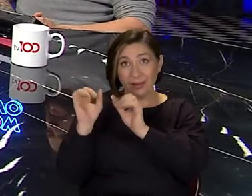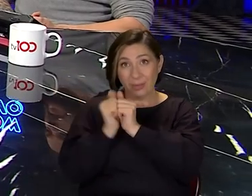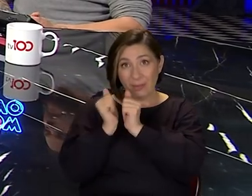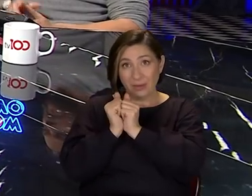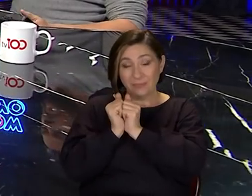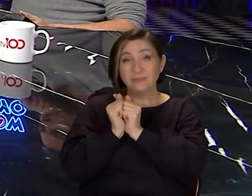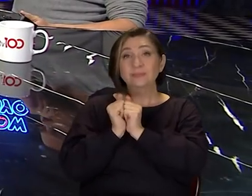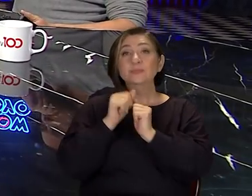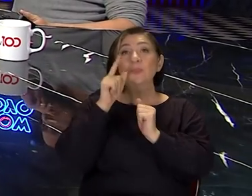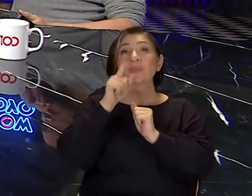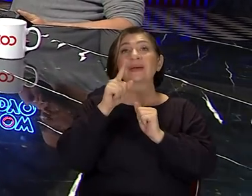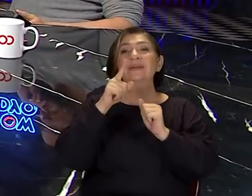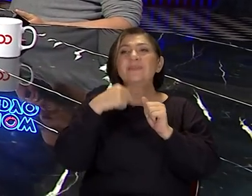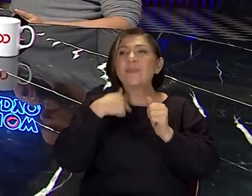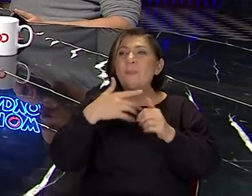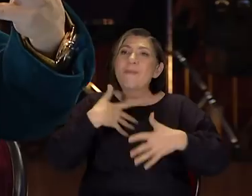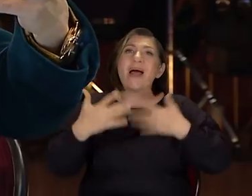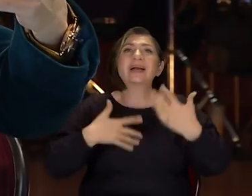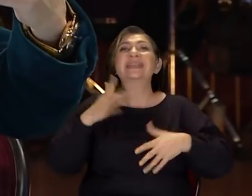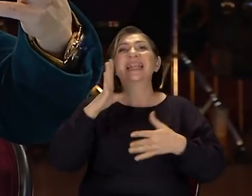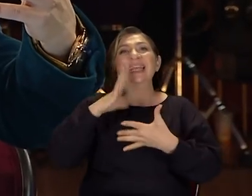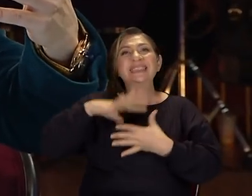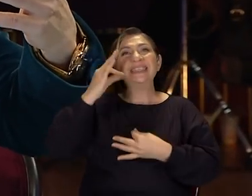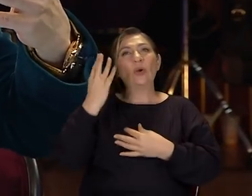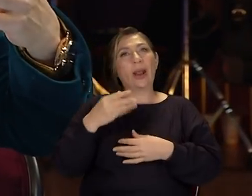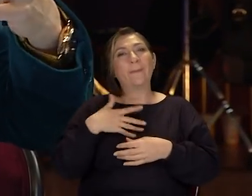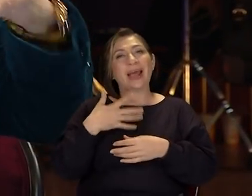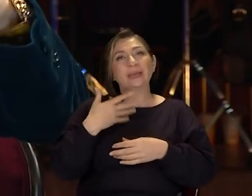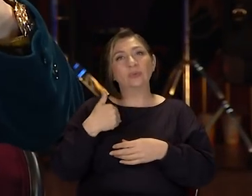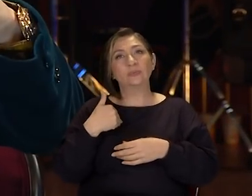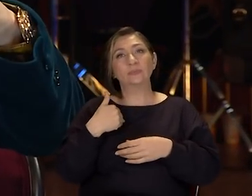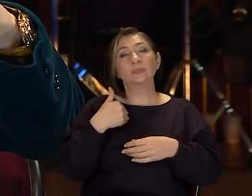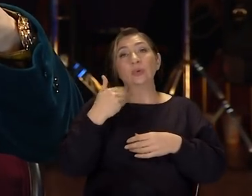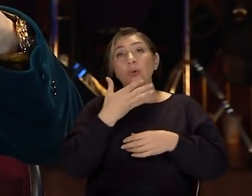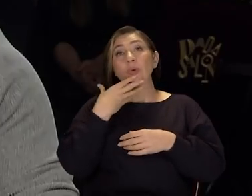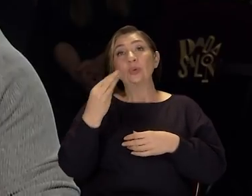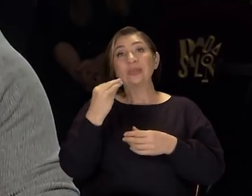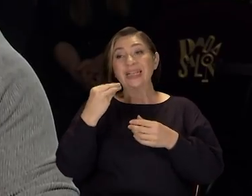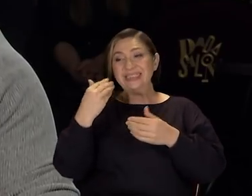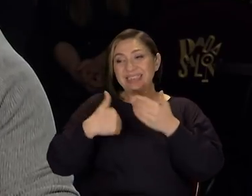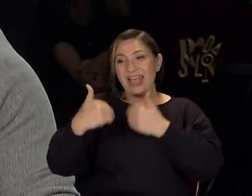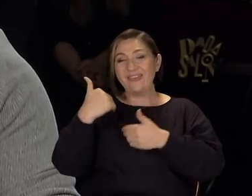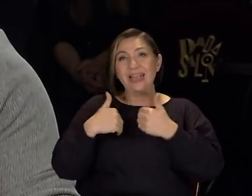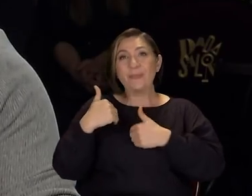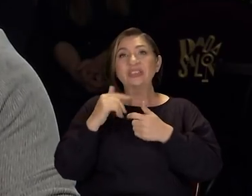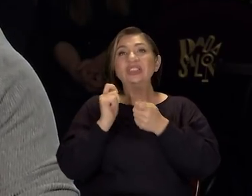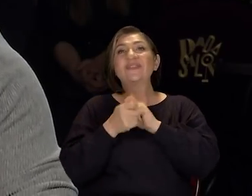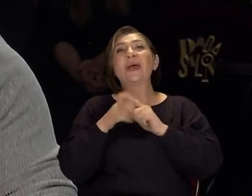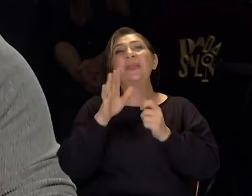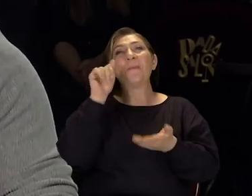yani magazin olarak merak etmiyorum, insani olarak merak ediyorum. Yani güzel sevgilime çeviremedim, baskı girmişti artık.